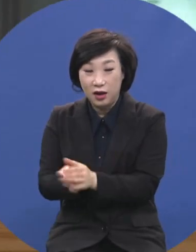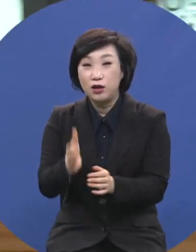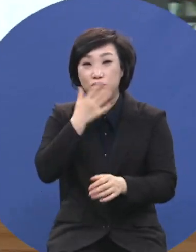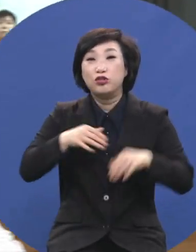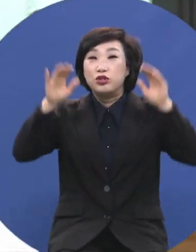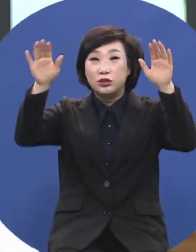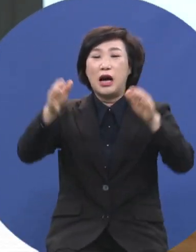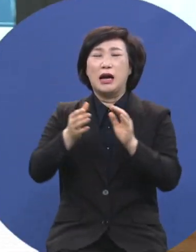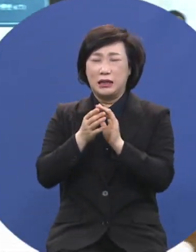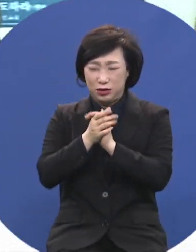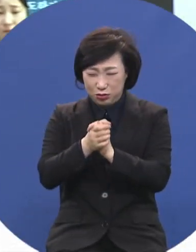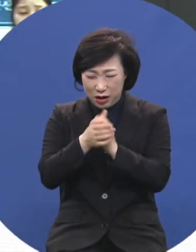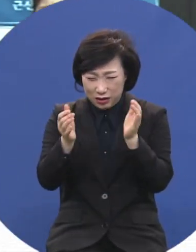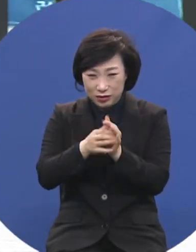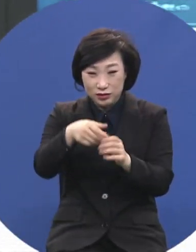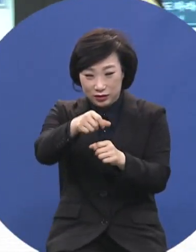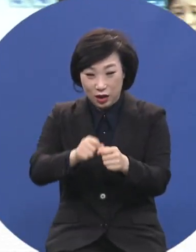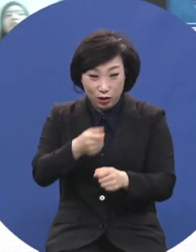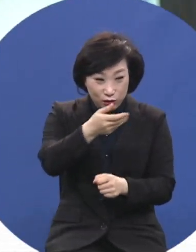5,000명이 다